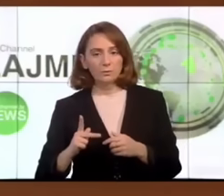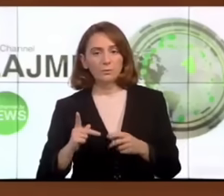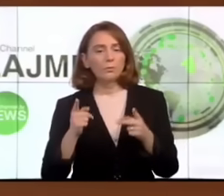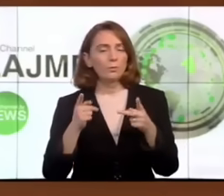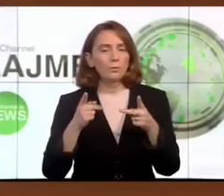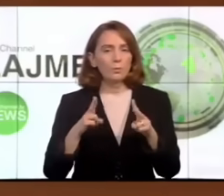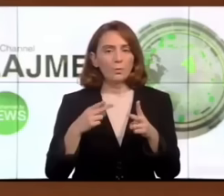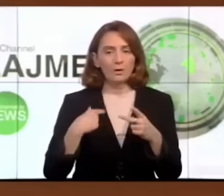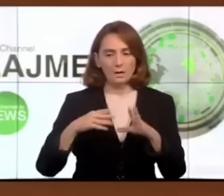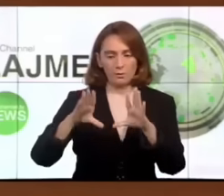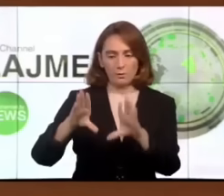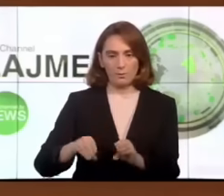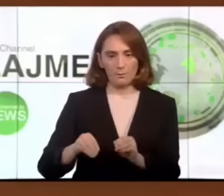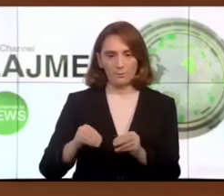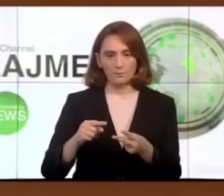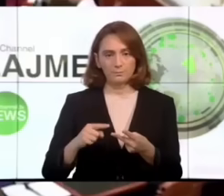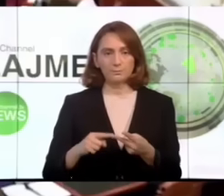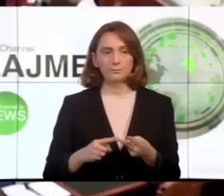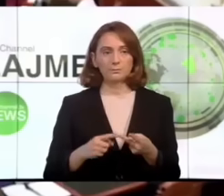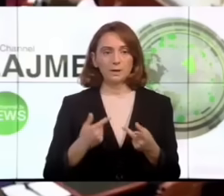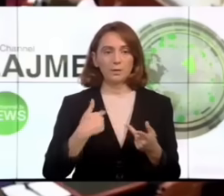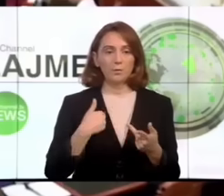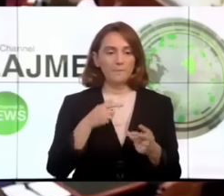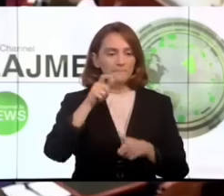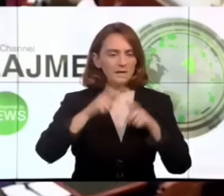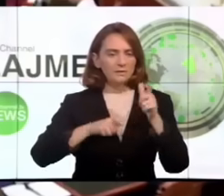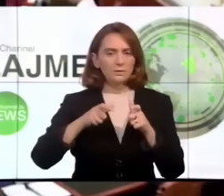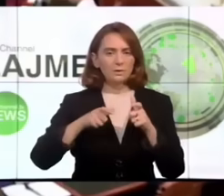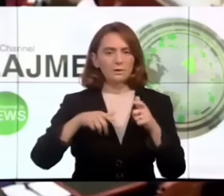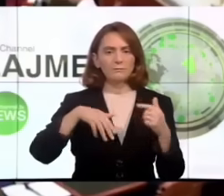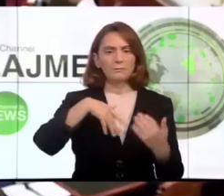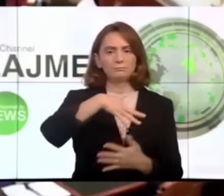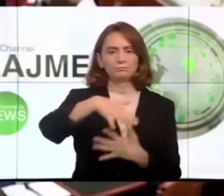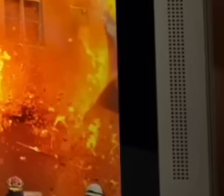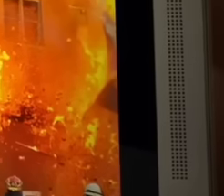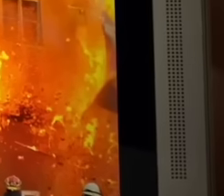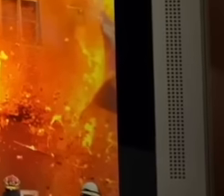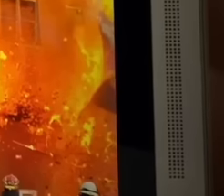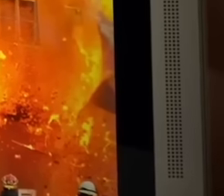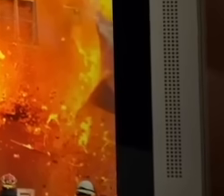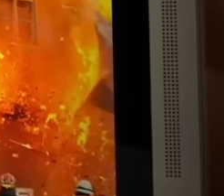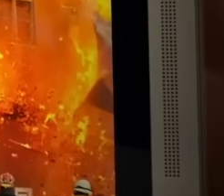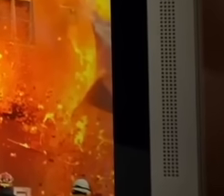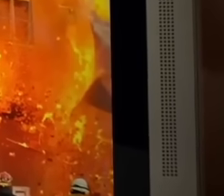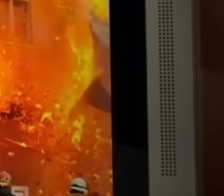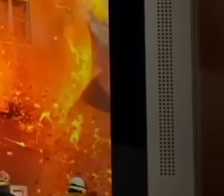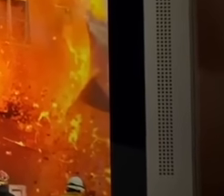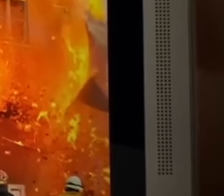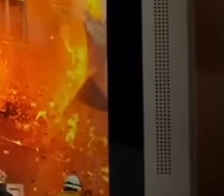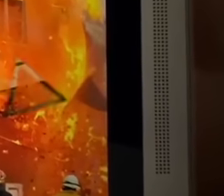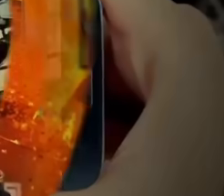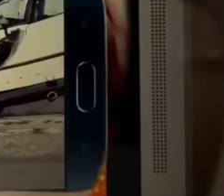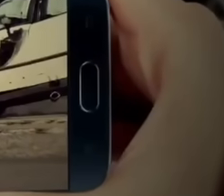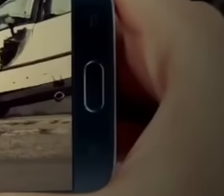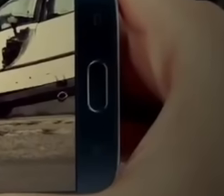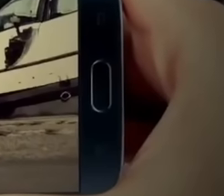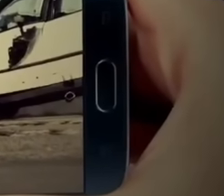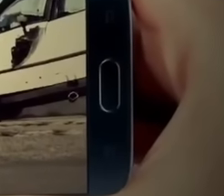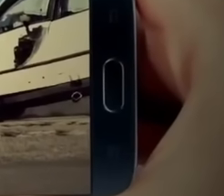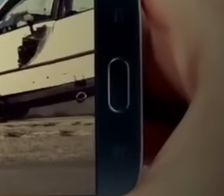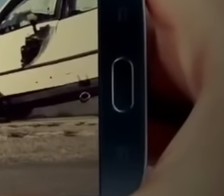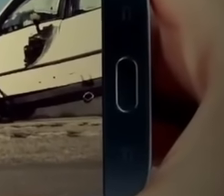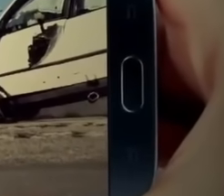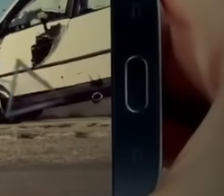ku inspektimet kryhen në mënyrë më të orientuar. Nëse je pranë një vendi ngjarje, nëse je pranë